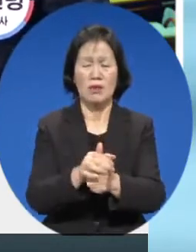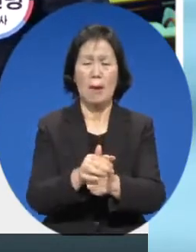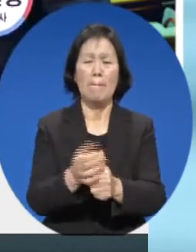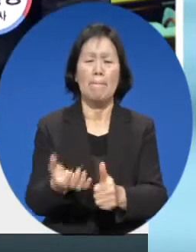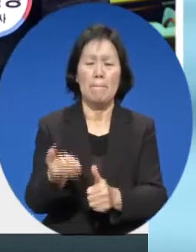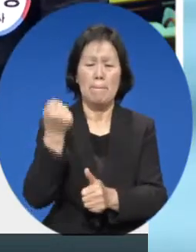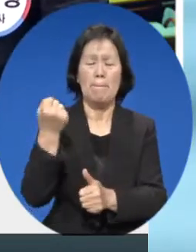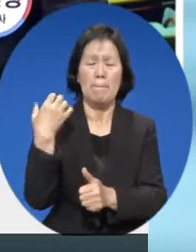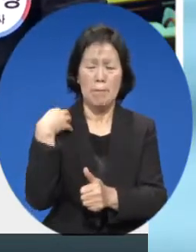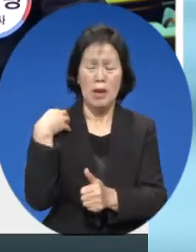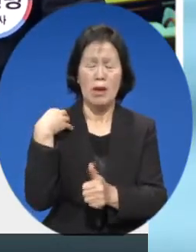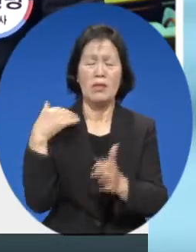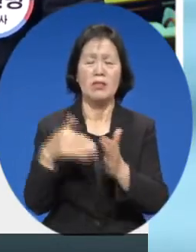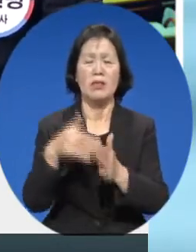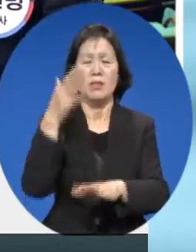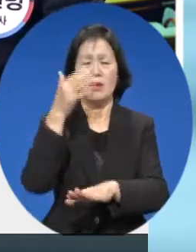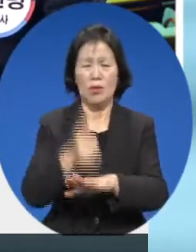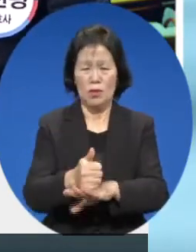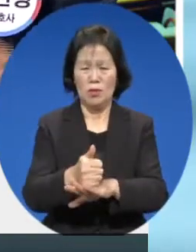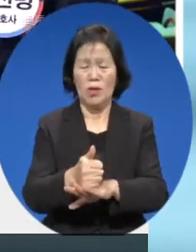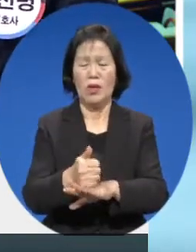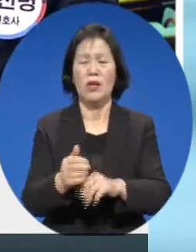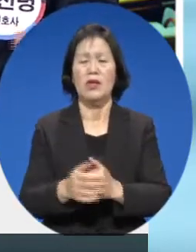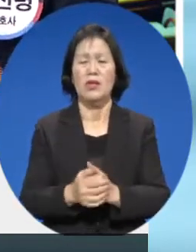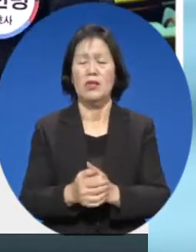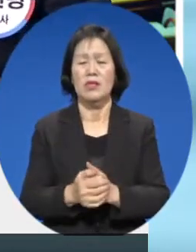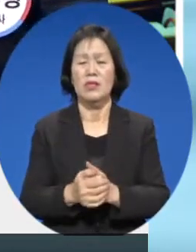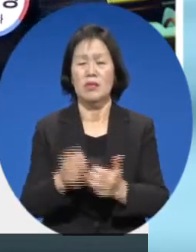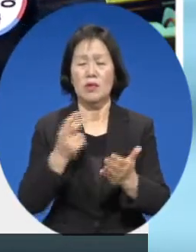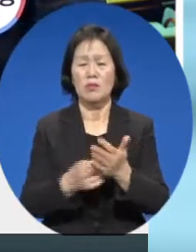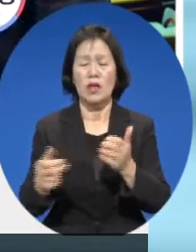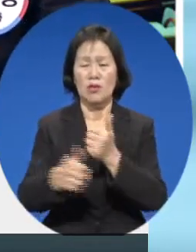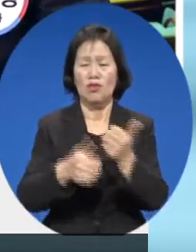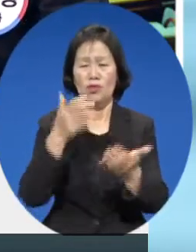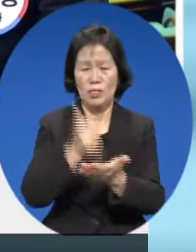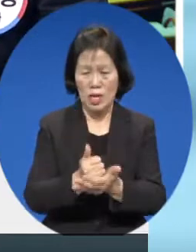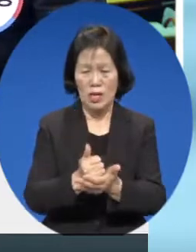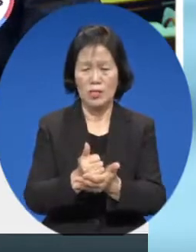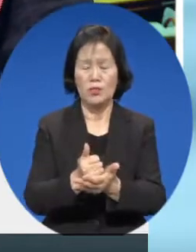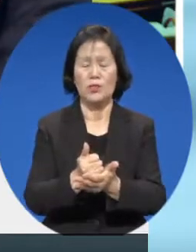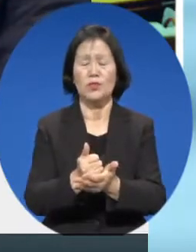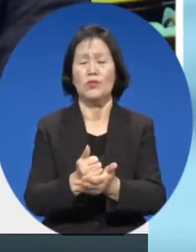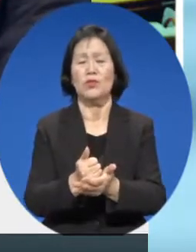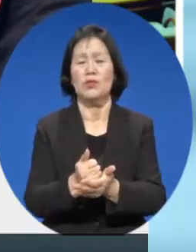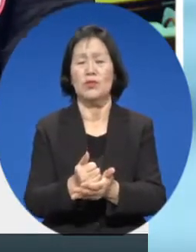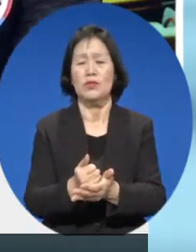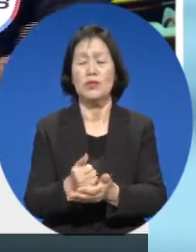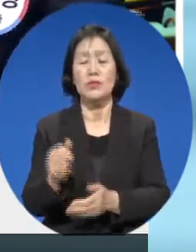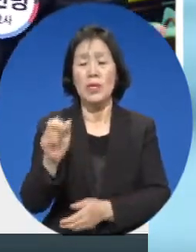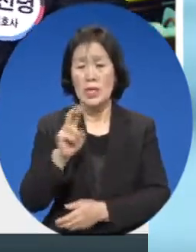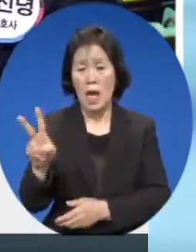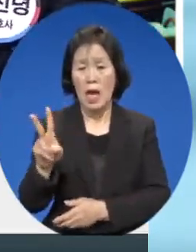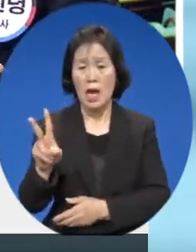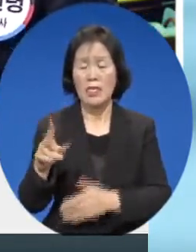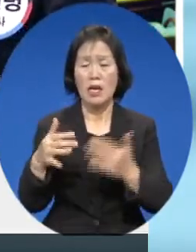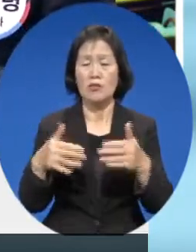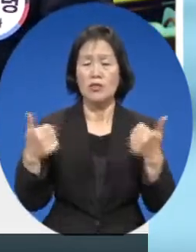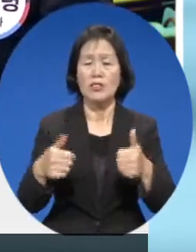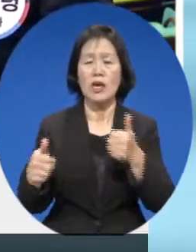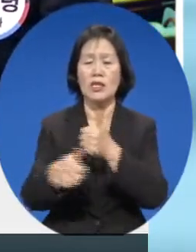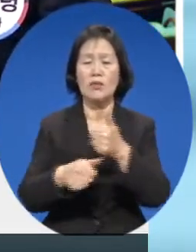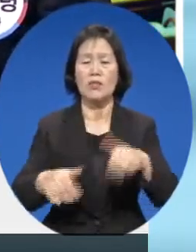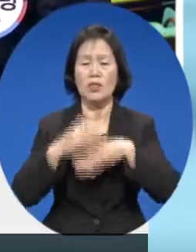가려고 했고 그 결과 결국 어떻게 됐습니까 법사위원장 도 가지고 하고 야 그렇게 되면서 이제야 단 같은 경우에는 국회 상임위